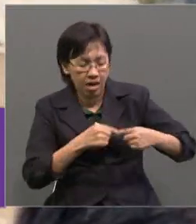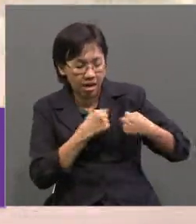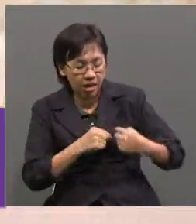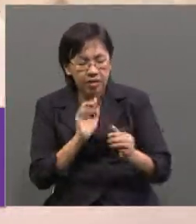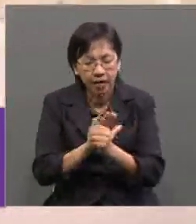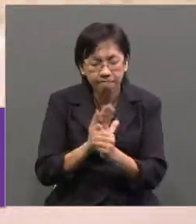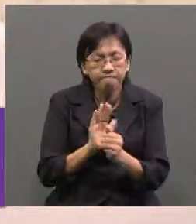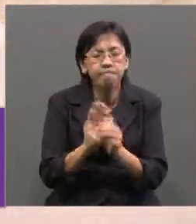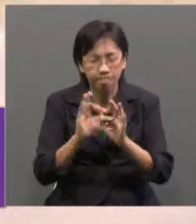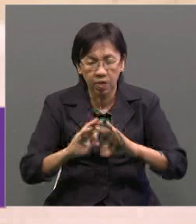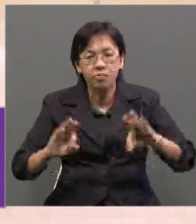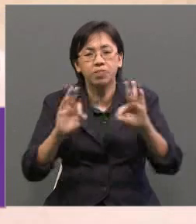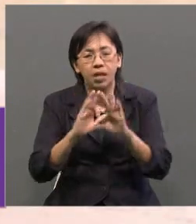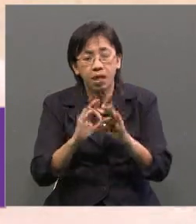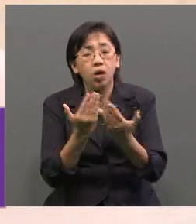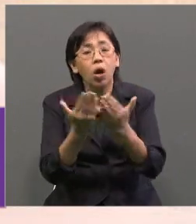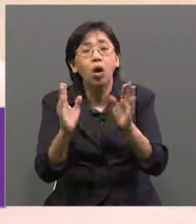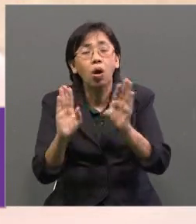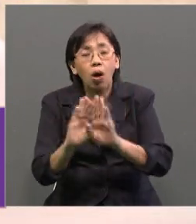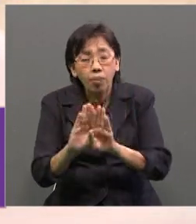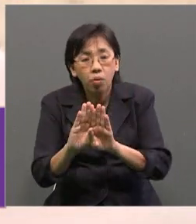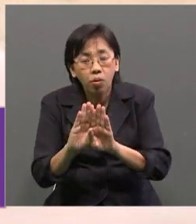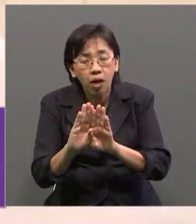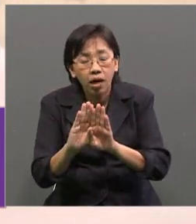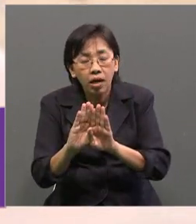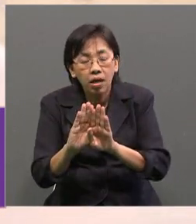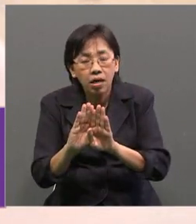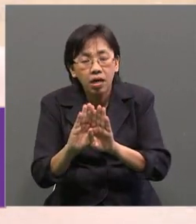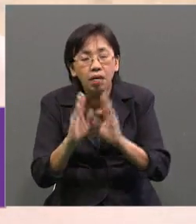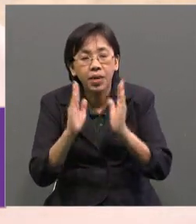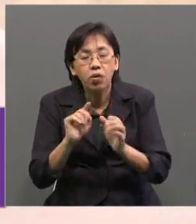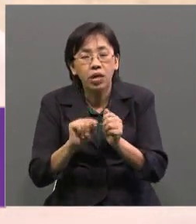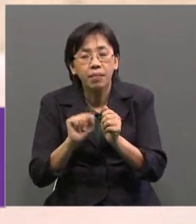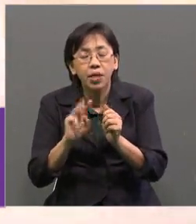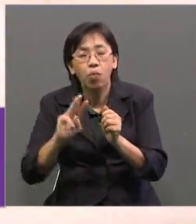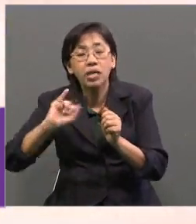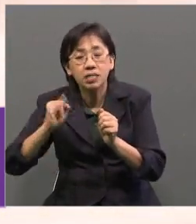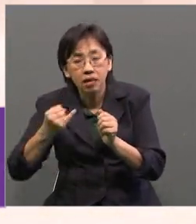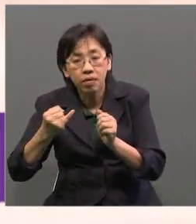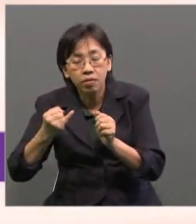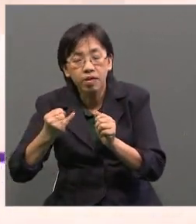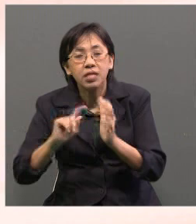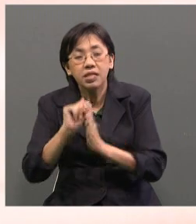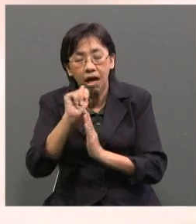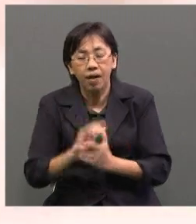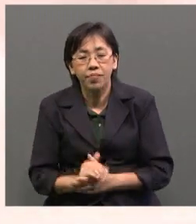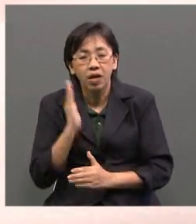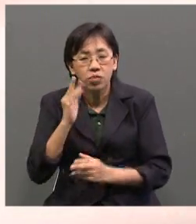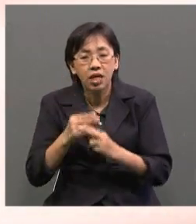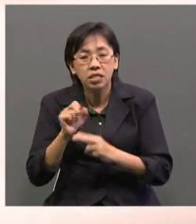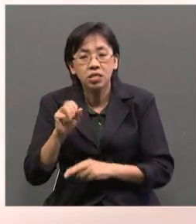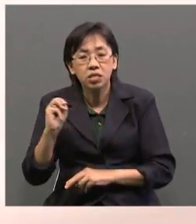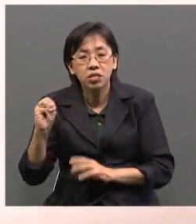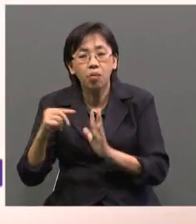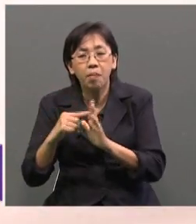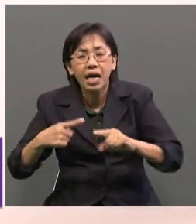มากจริงๆนะไปให้กำลังใจกับครอบครัวของคุณสมมาแซ่จ๊ะเป็นชาวอำเภอวังเจ้าซึ่งคุณสมมาเนี่ยได้รับบาดเจ็บ